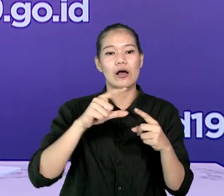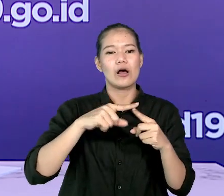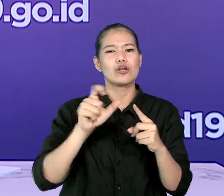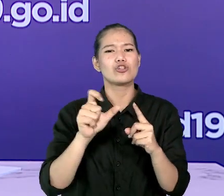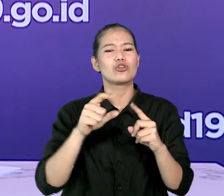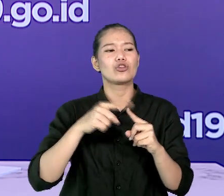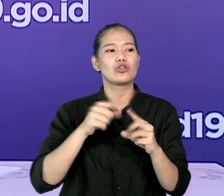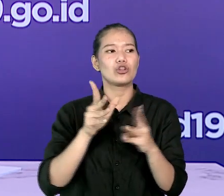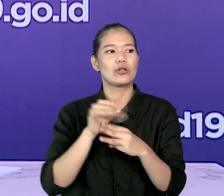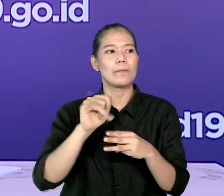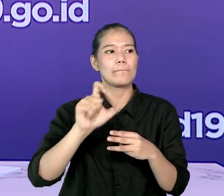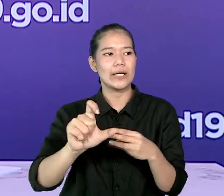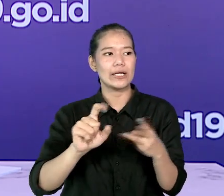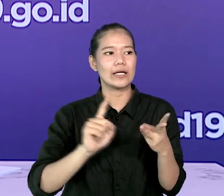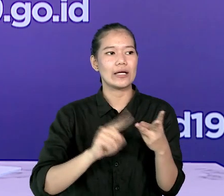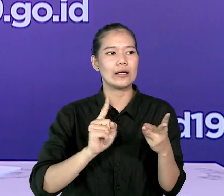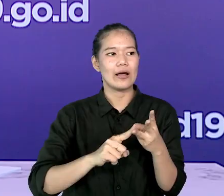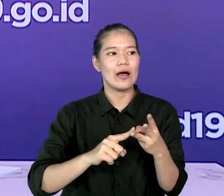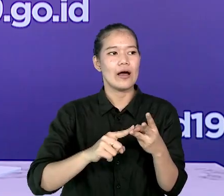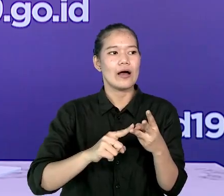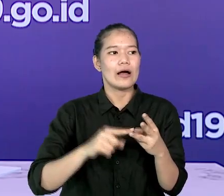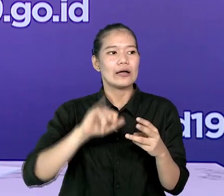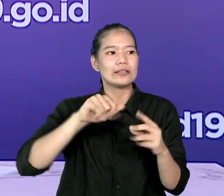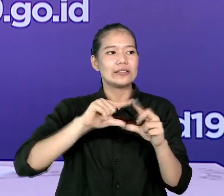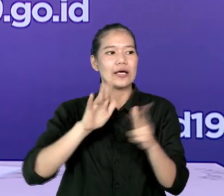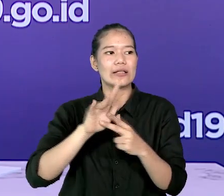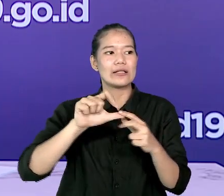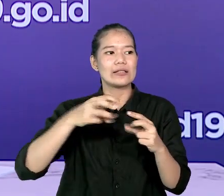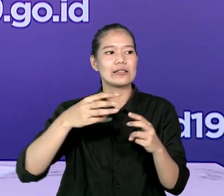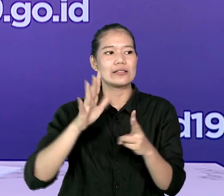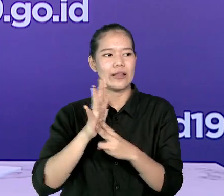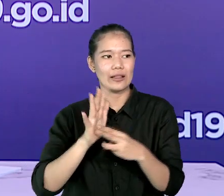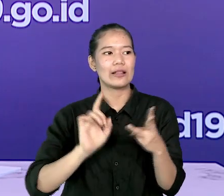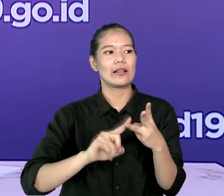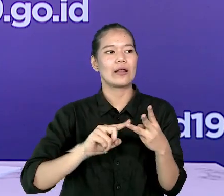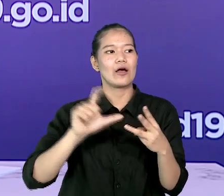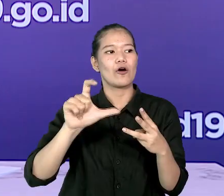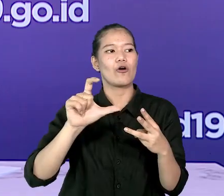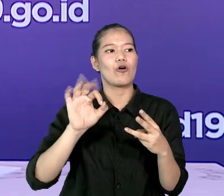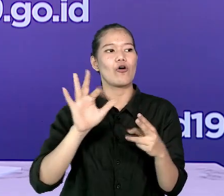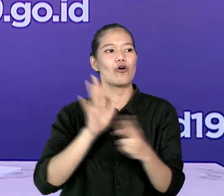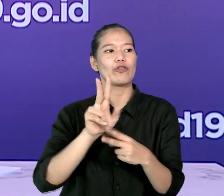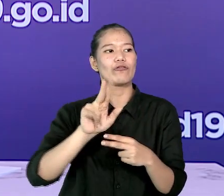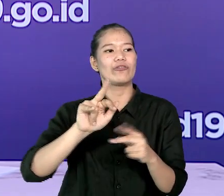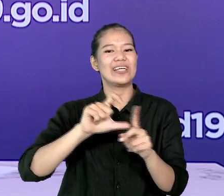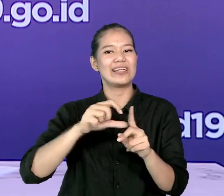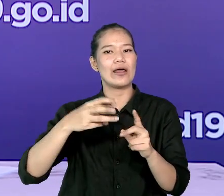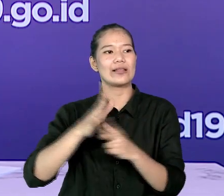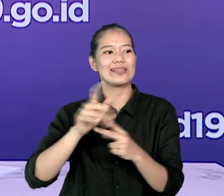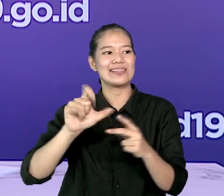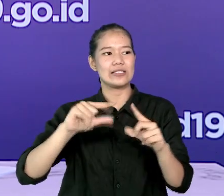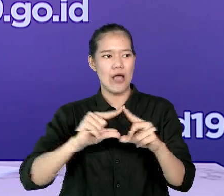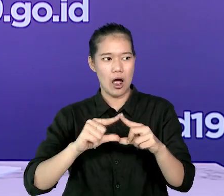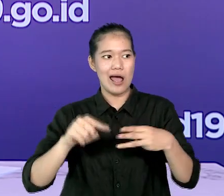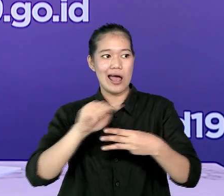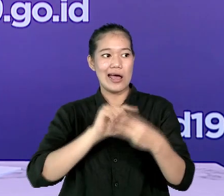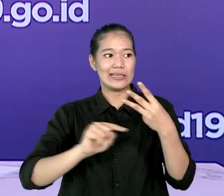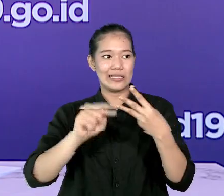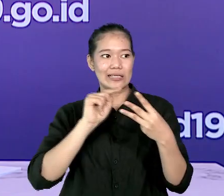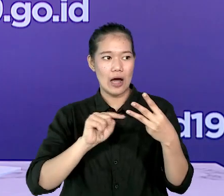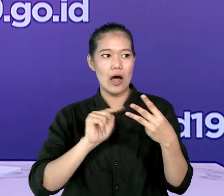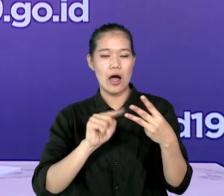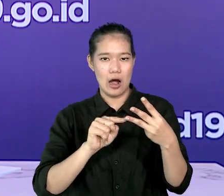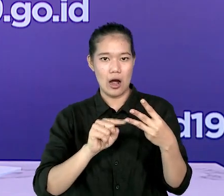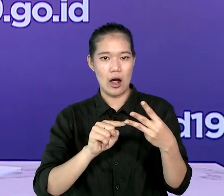V, vaksin Janssen, dan vaksin Confidencia. Ketiga jenis vaksin COVID-19